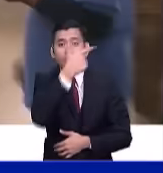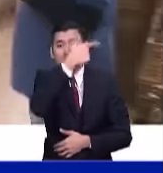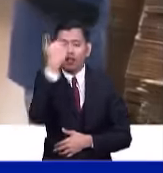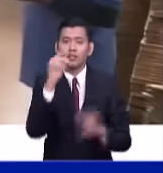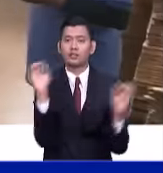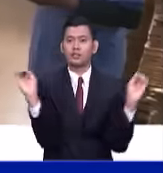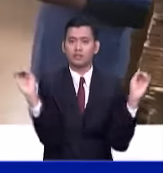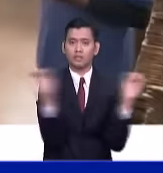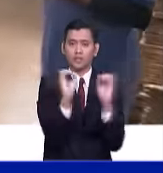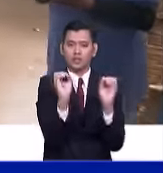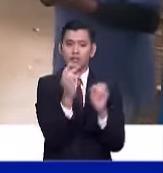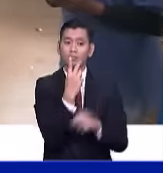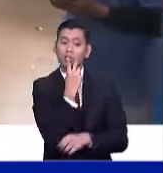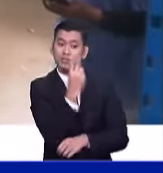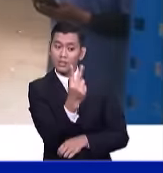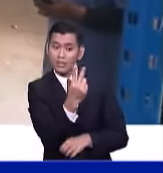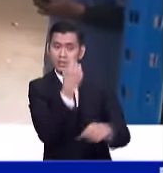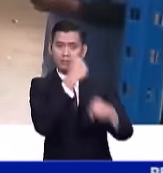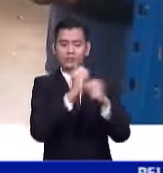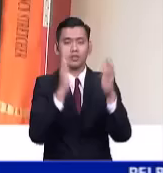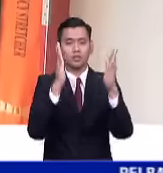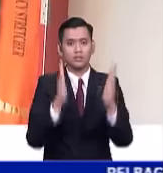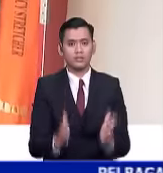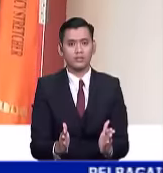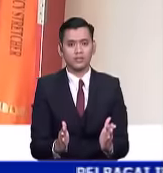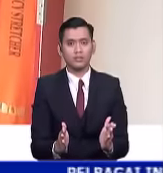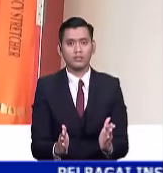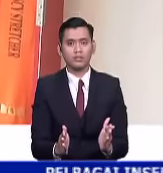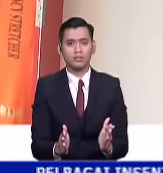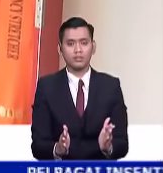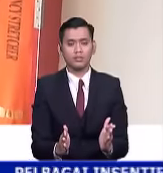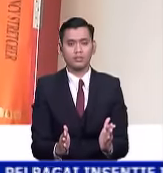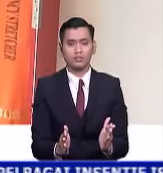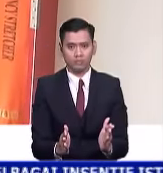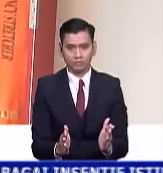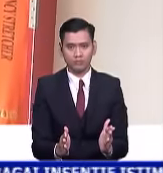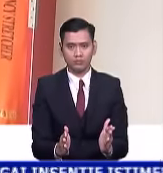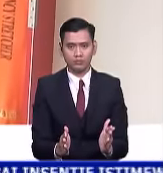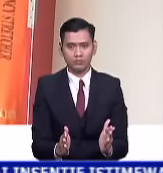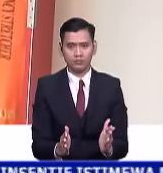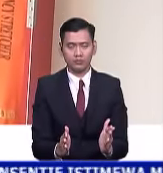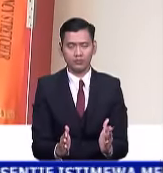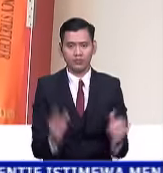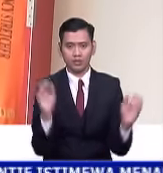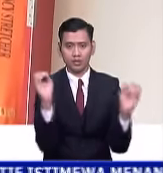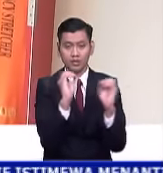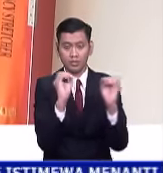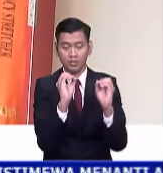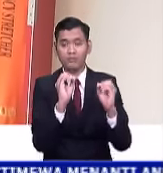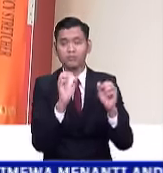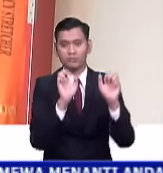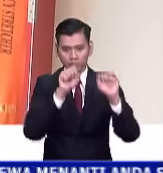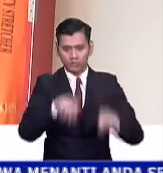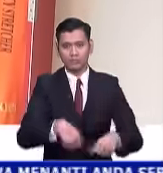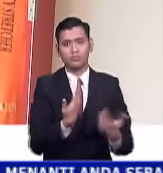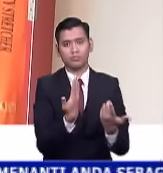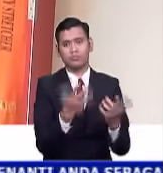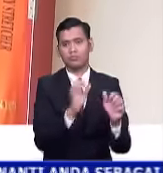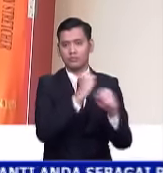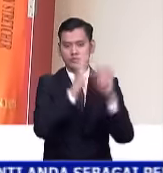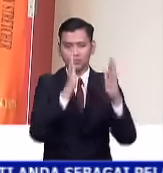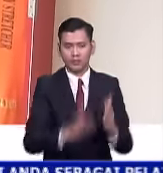tidak memastikan pekerja yang mempunyai loris saja dibenarkan masuk dalam permis. Ini seperti mana dinyatakan dalam SOP